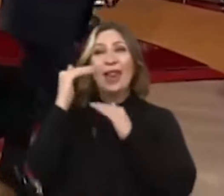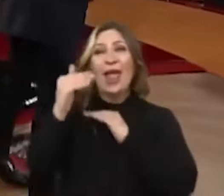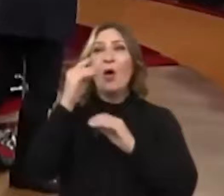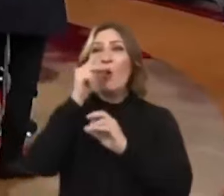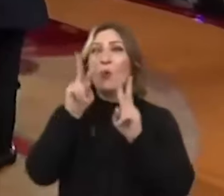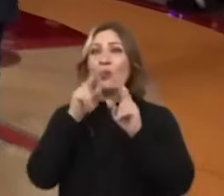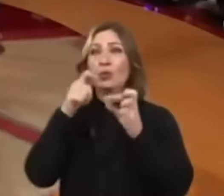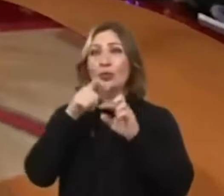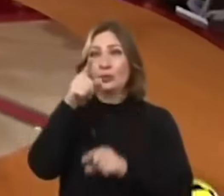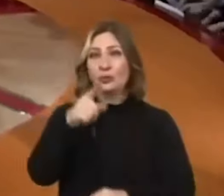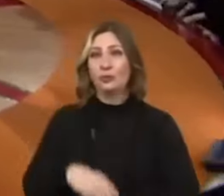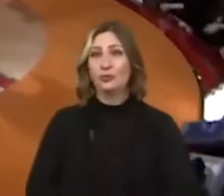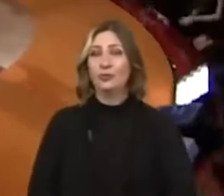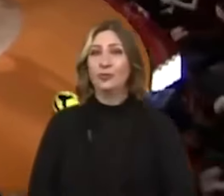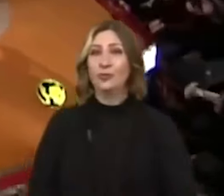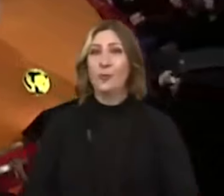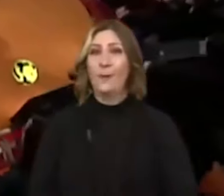Yeni